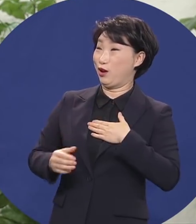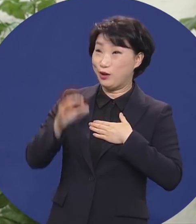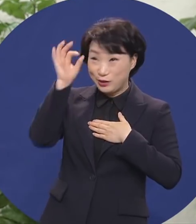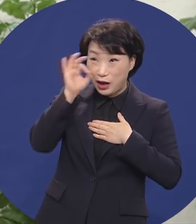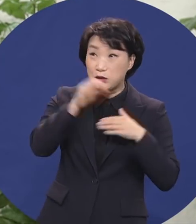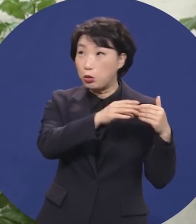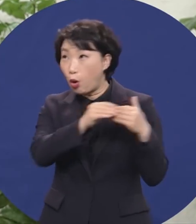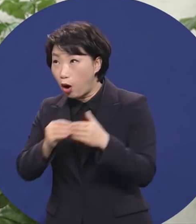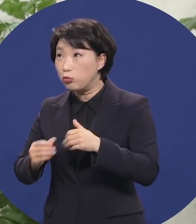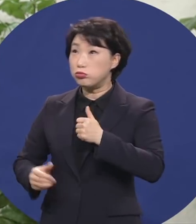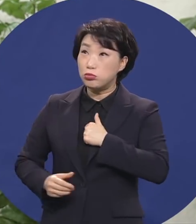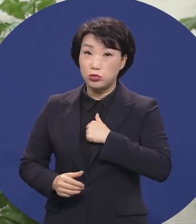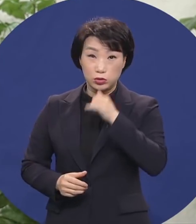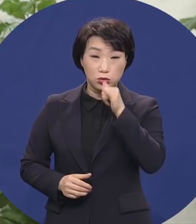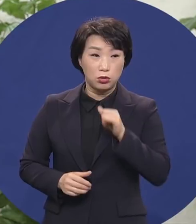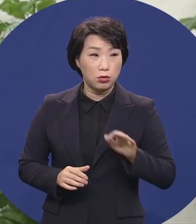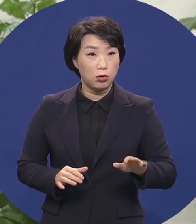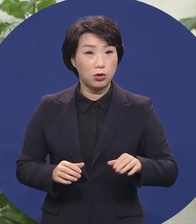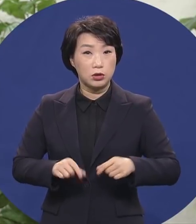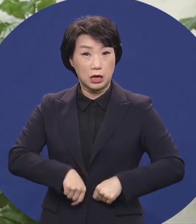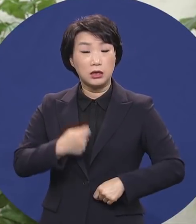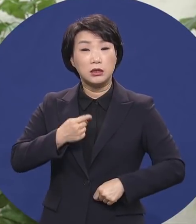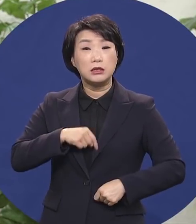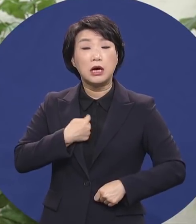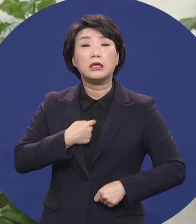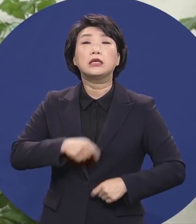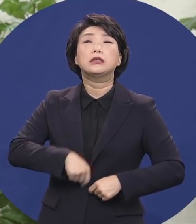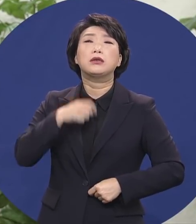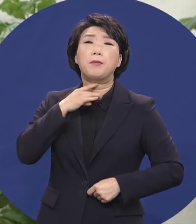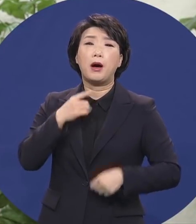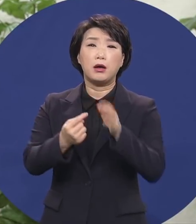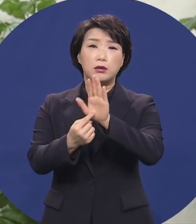찾았다, 난 개의만 주장하지